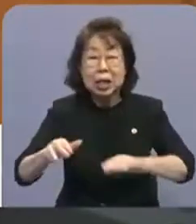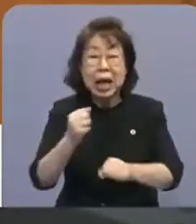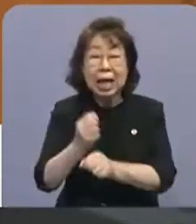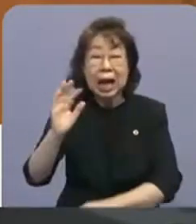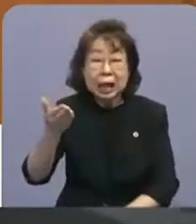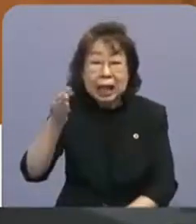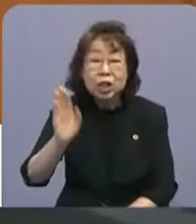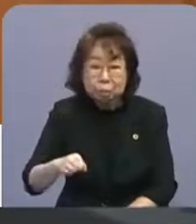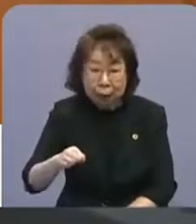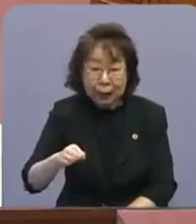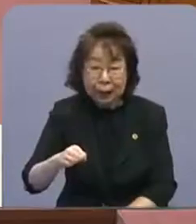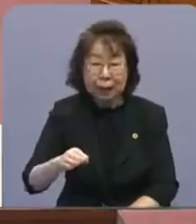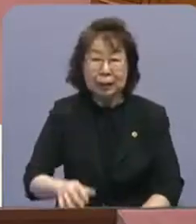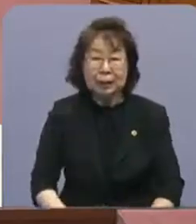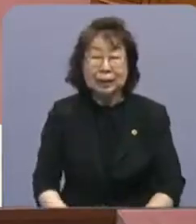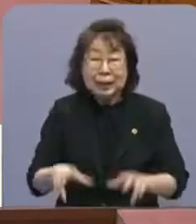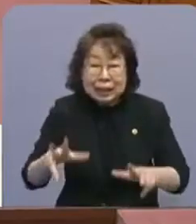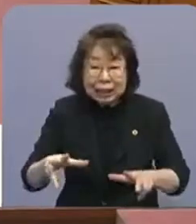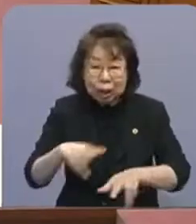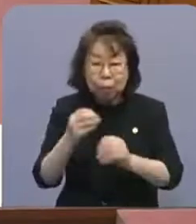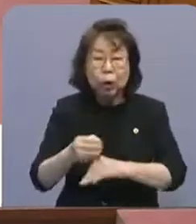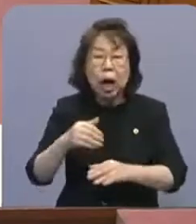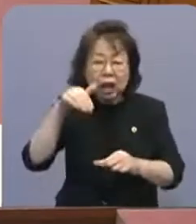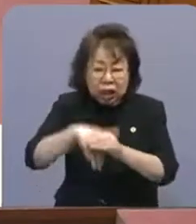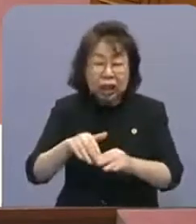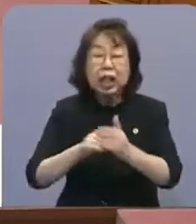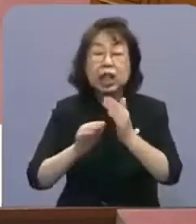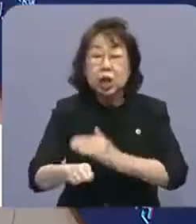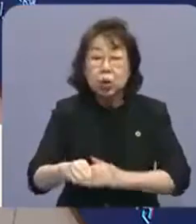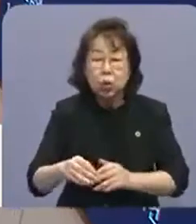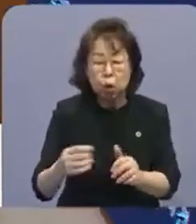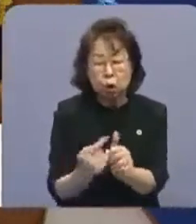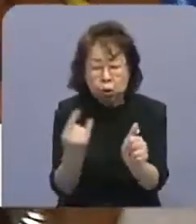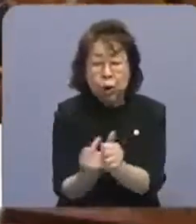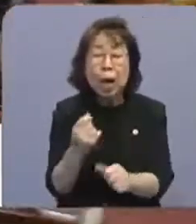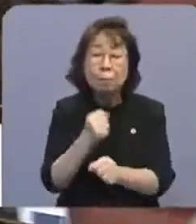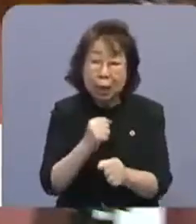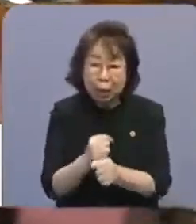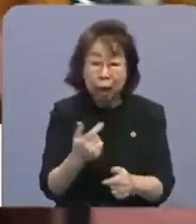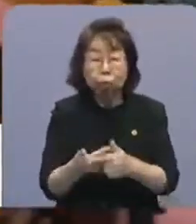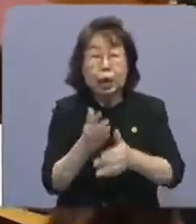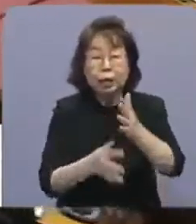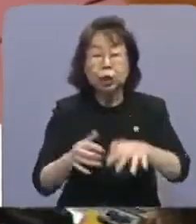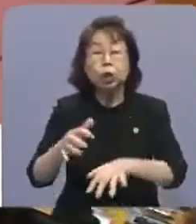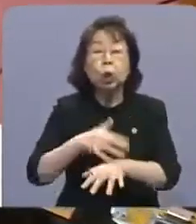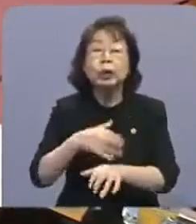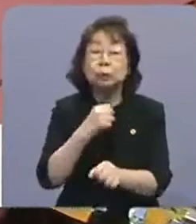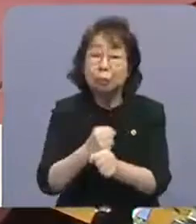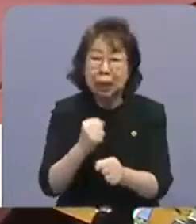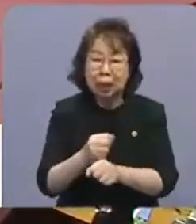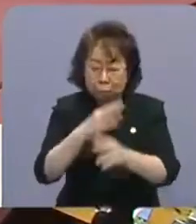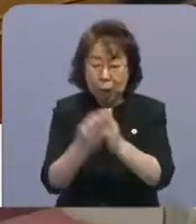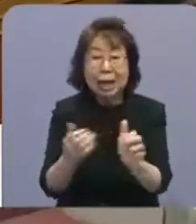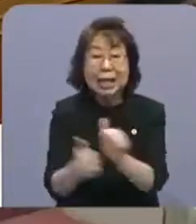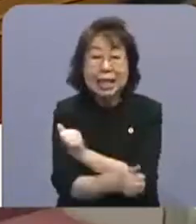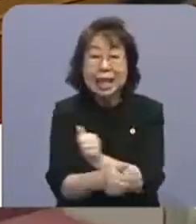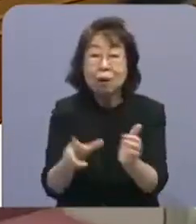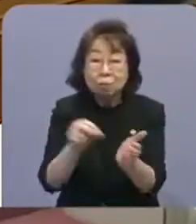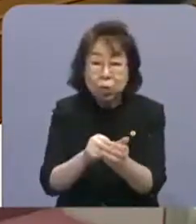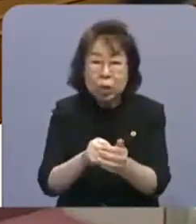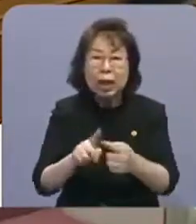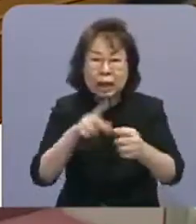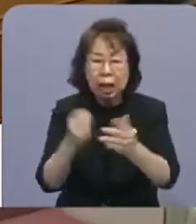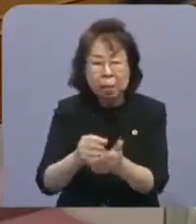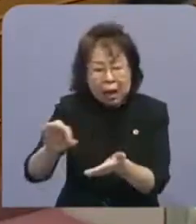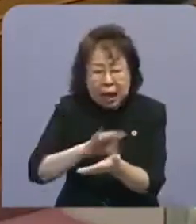할 추경 예산안이지만 지방선거 이후 의회 구성과 부산시 조직 개편, 인사 등 영향으로 예산안